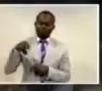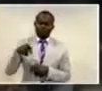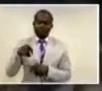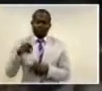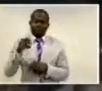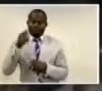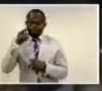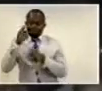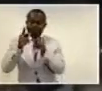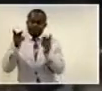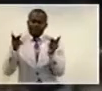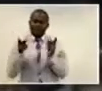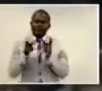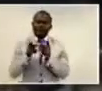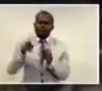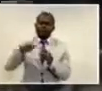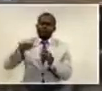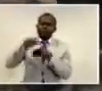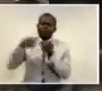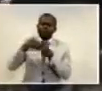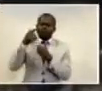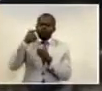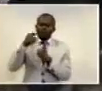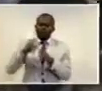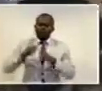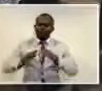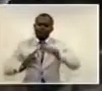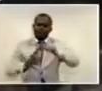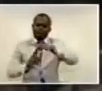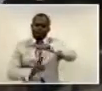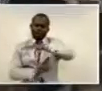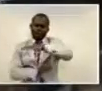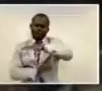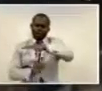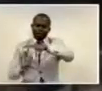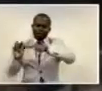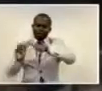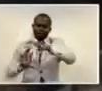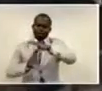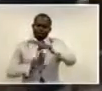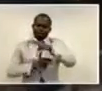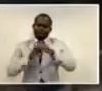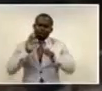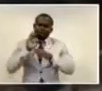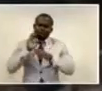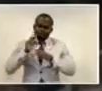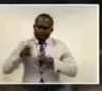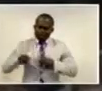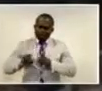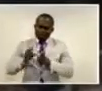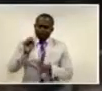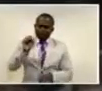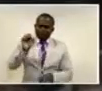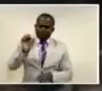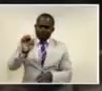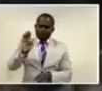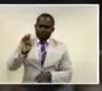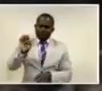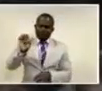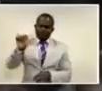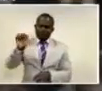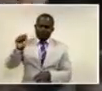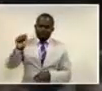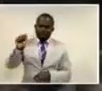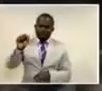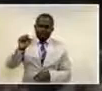mwese ngira ngo mwahabonye ahantu hari agatindo hariya uriya mugezi ni wa sebeya